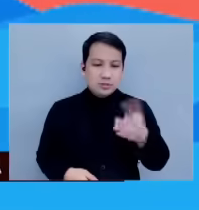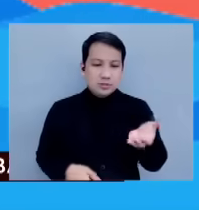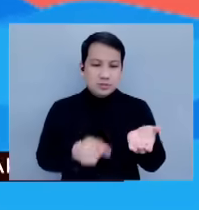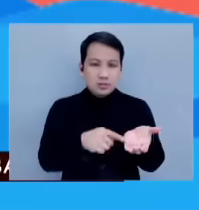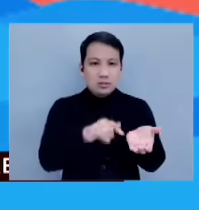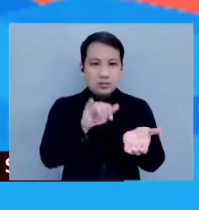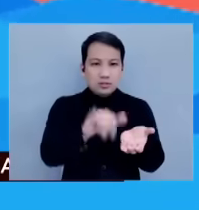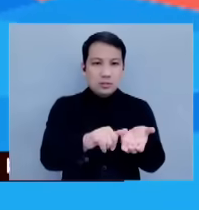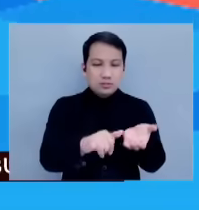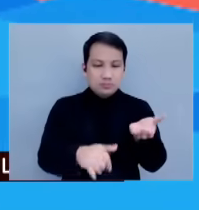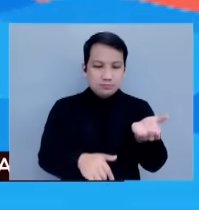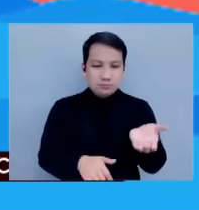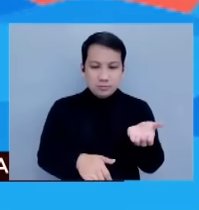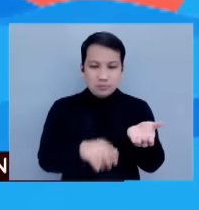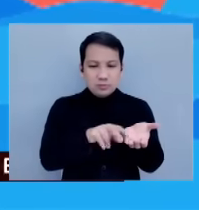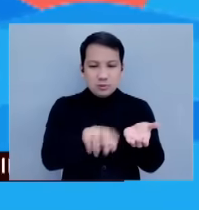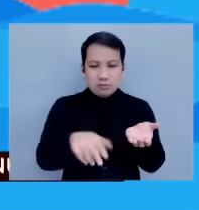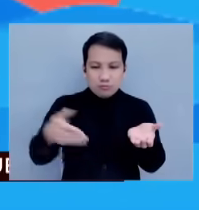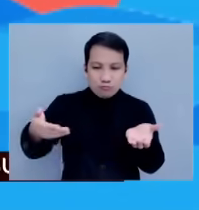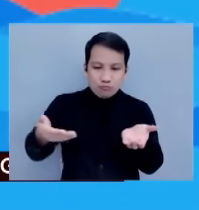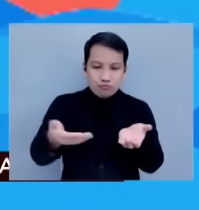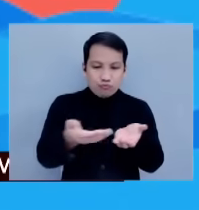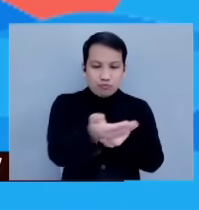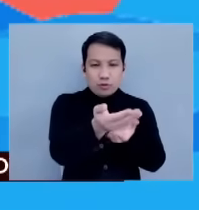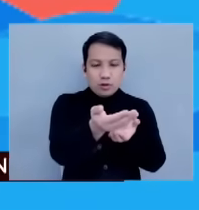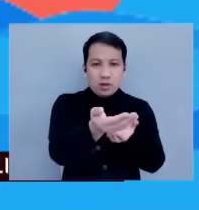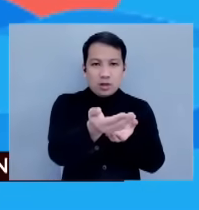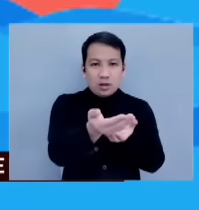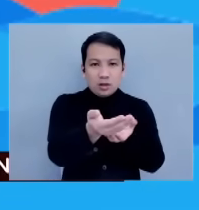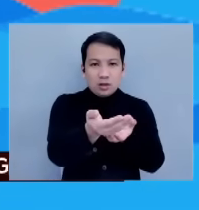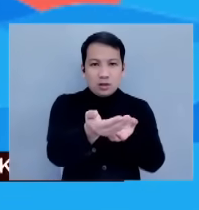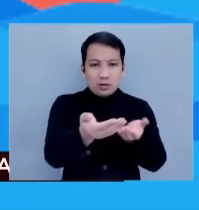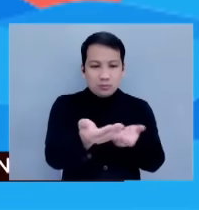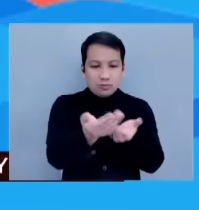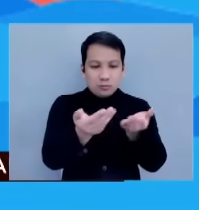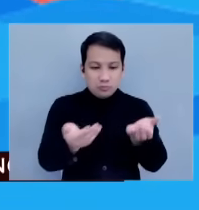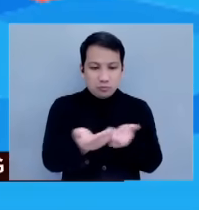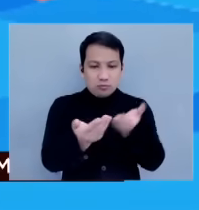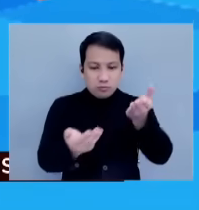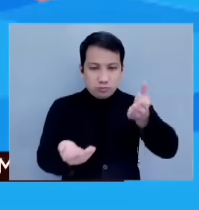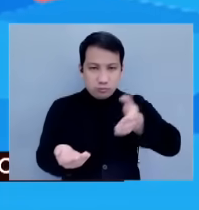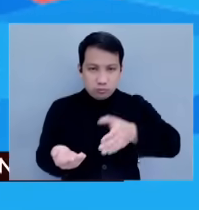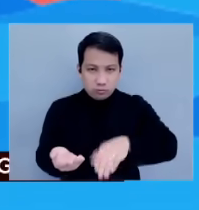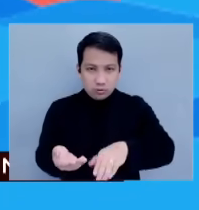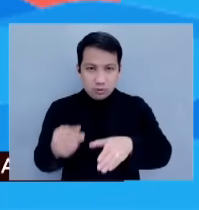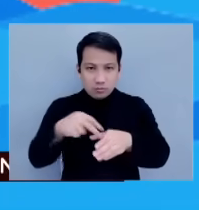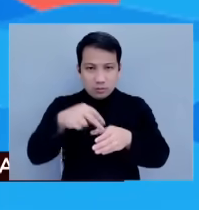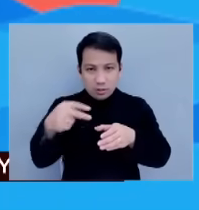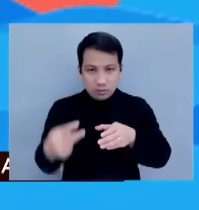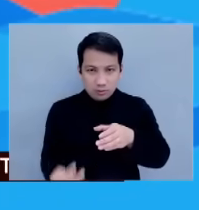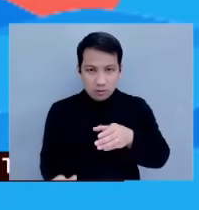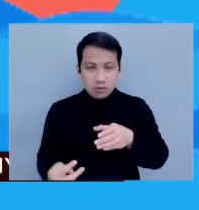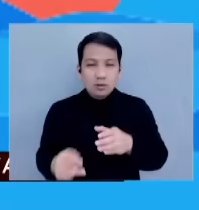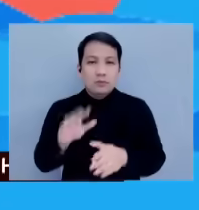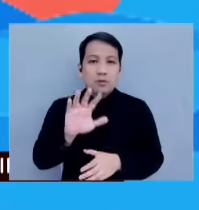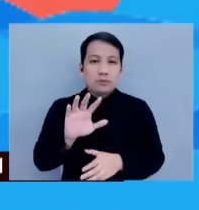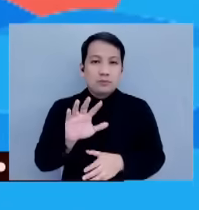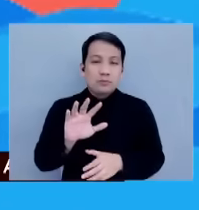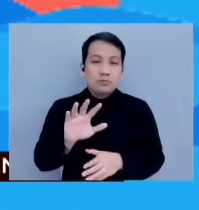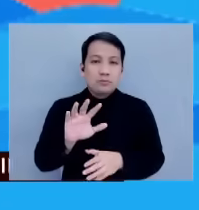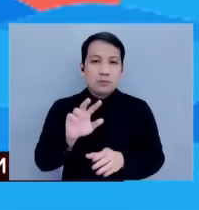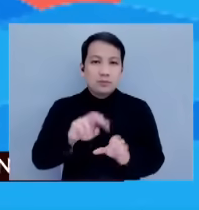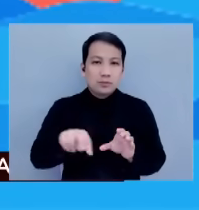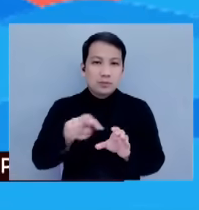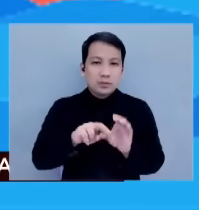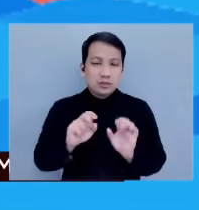ang barko sa bangka. Sa lakas ng impact, tumaob ang bangka ng mga Pinoy. Nahulog din sa dagat ang 5 sakay na mangingisda. Pero